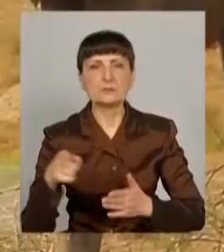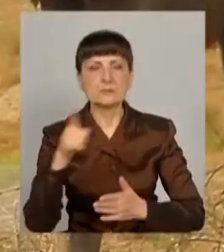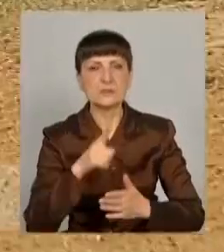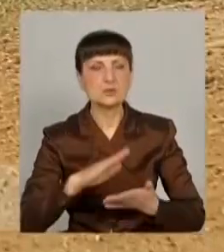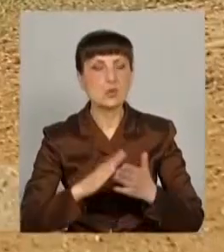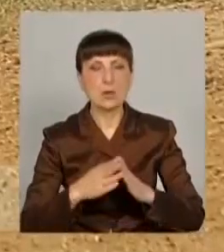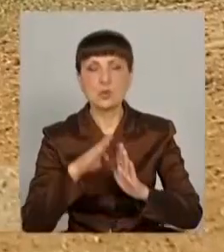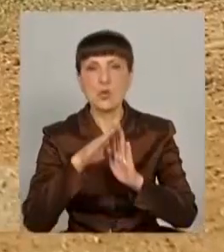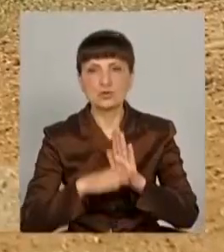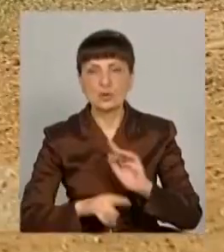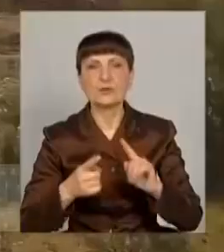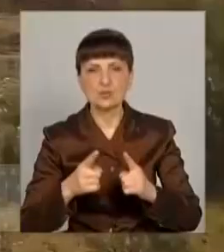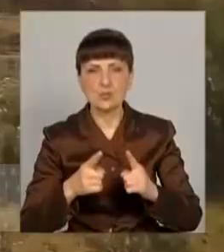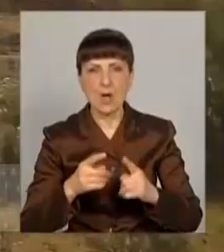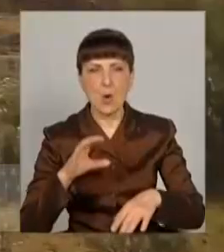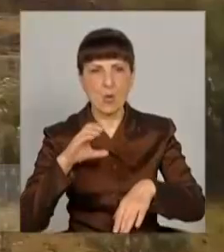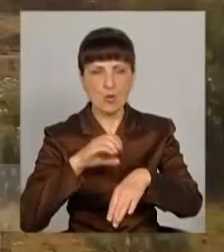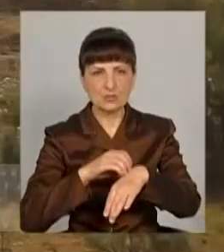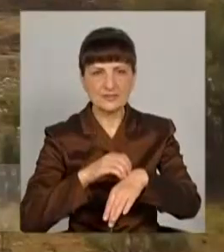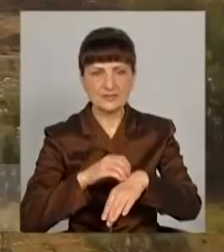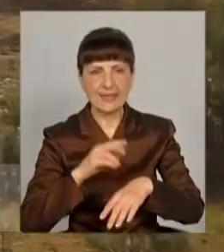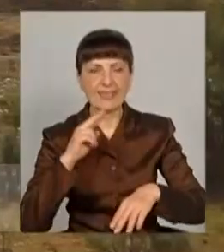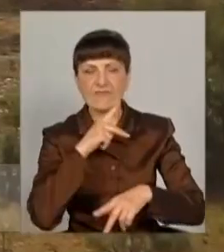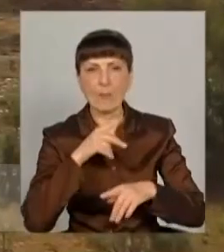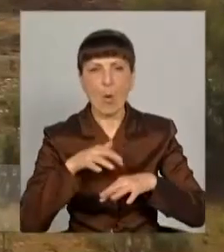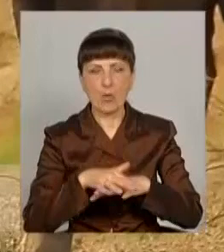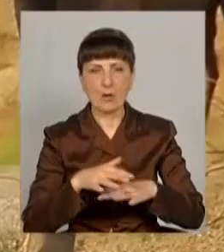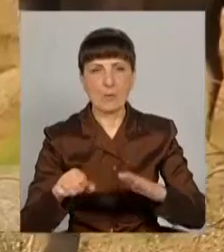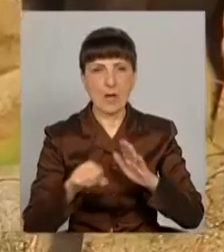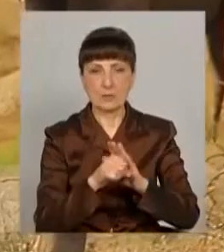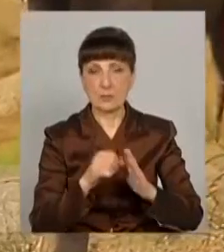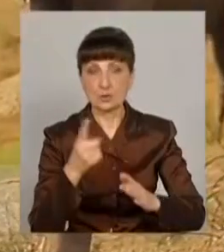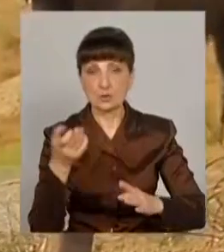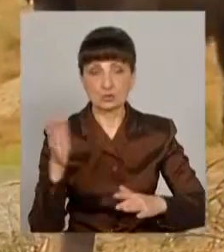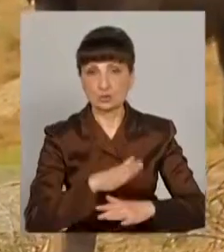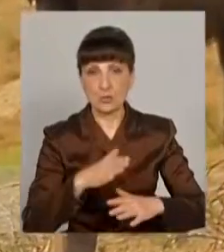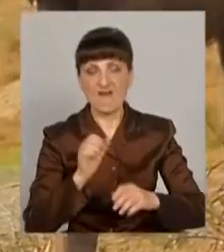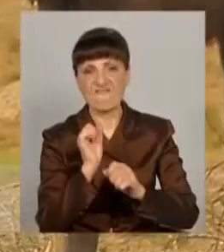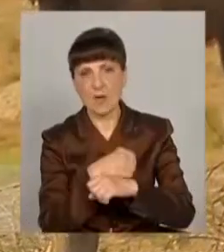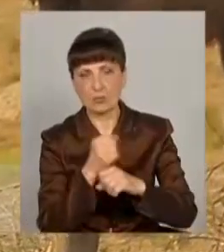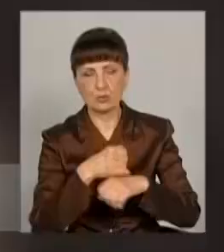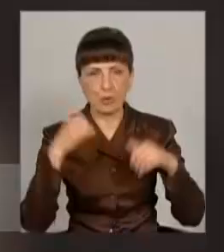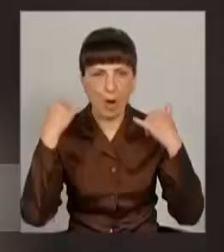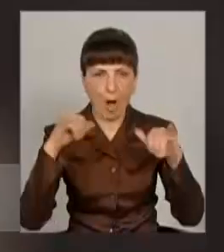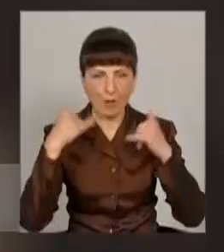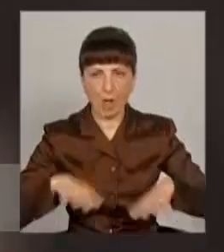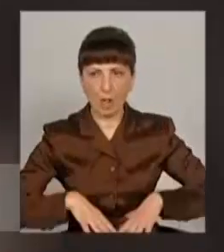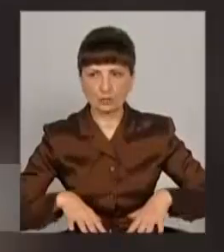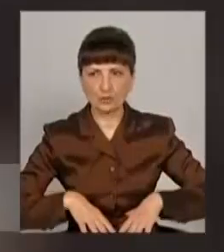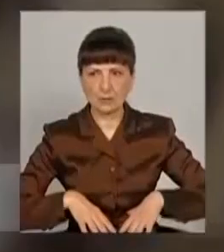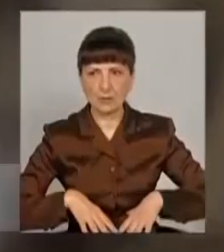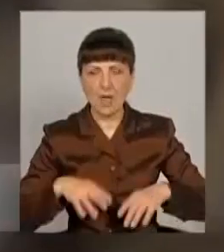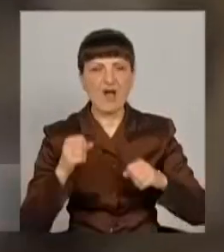ситуация усугубилась после того как от укусов ядовитых пауков погибли более 100 голов скота верблюды коровы и лошади причем